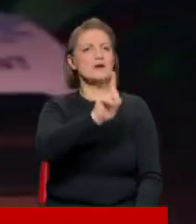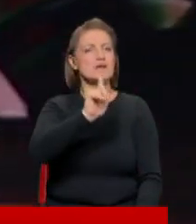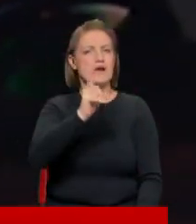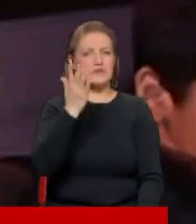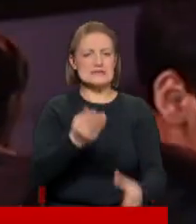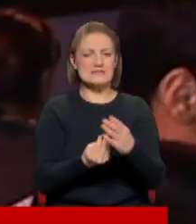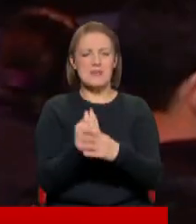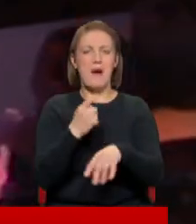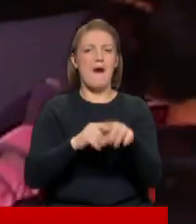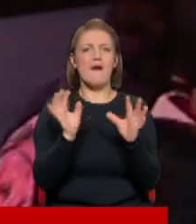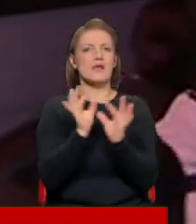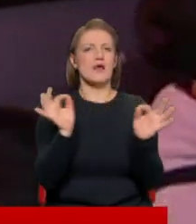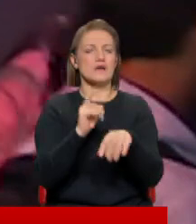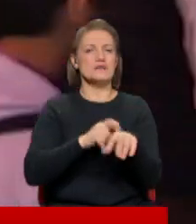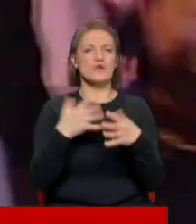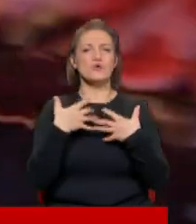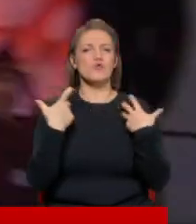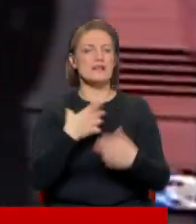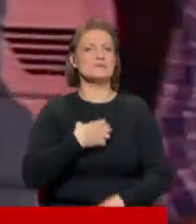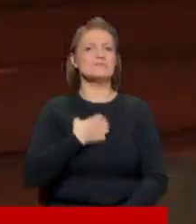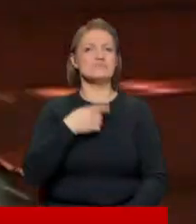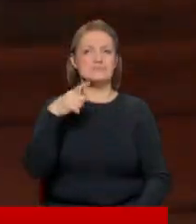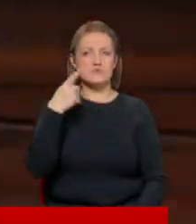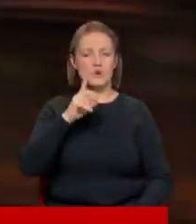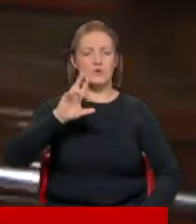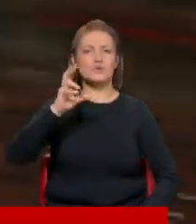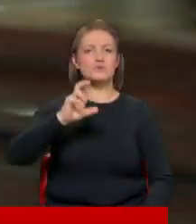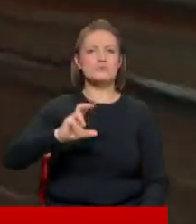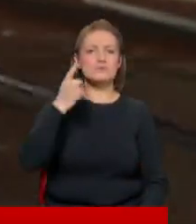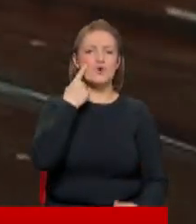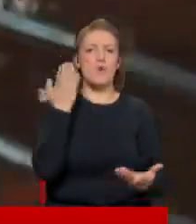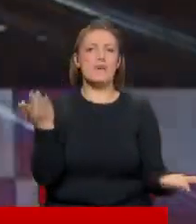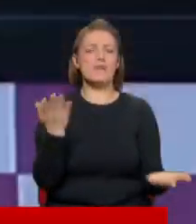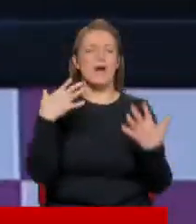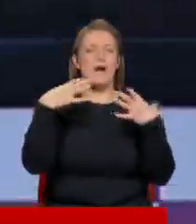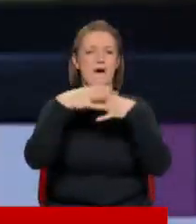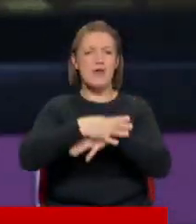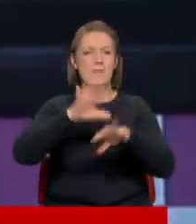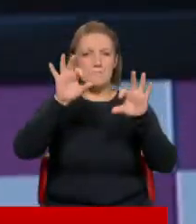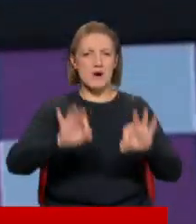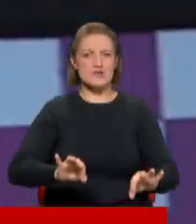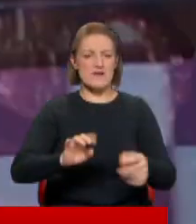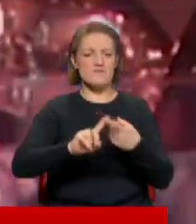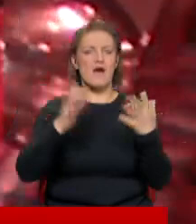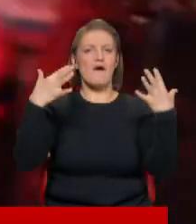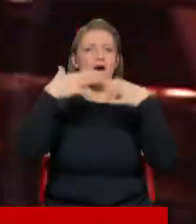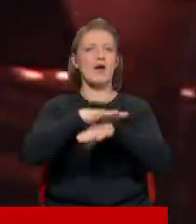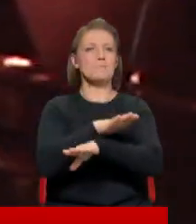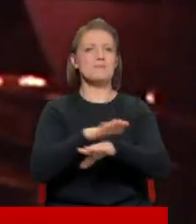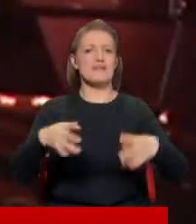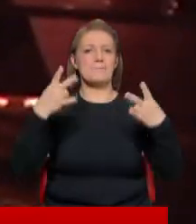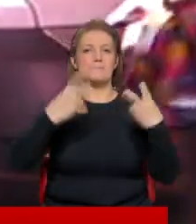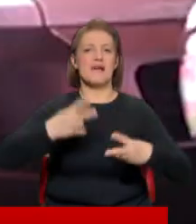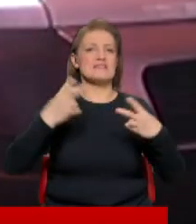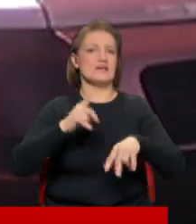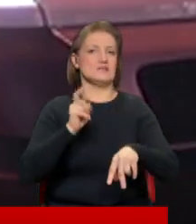ihtiyacını, sabahın kör karanlığındaki güvenlik endişesini, gün ışığını hiç göremeden karanlıkta başlayan ve karanlıkta tamamlanan